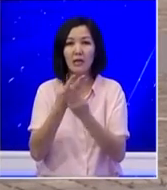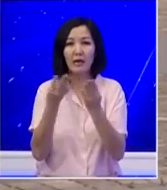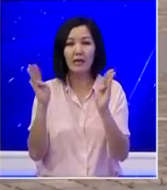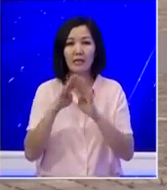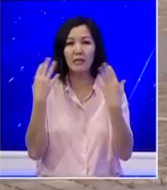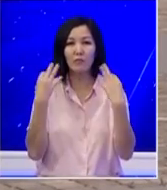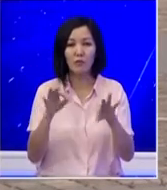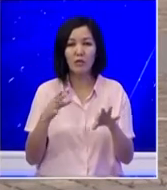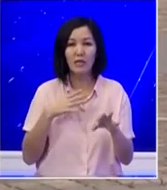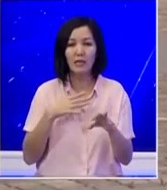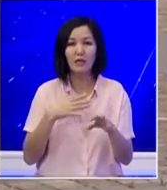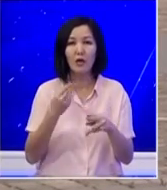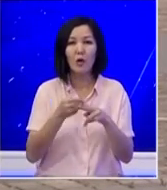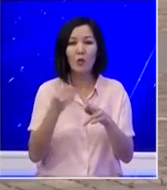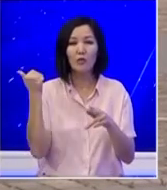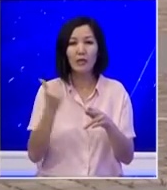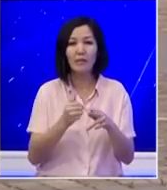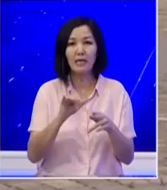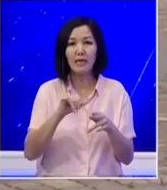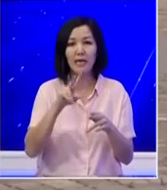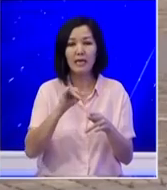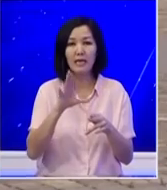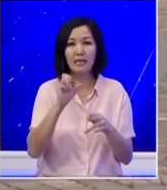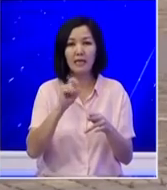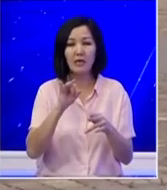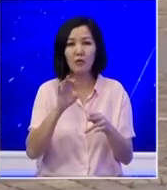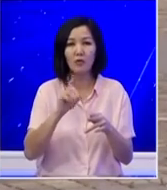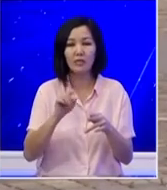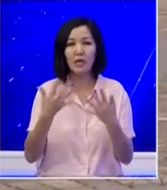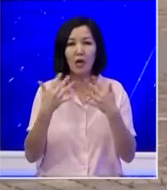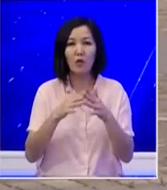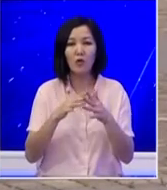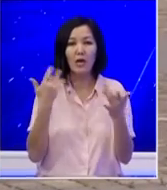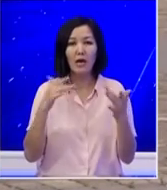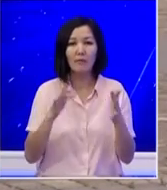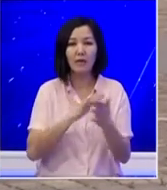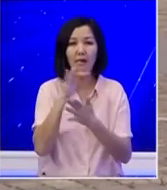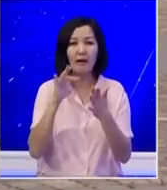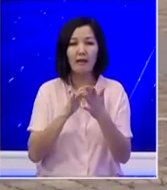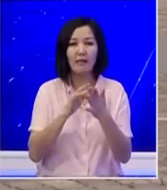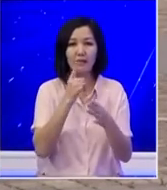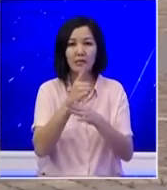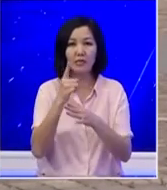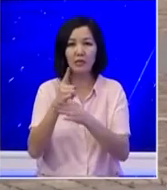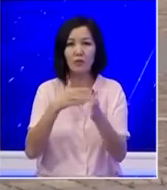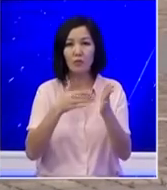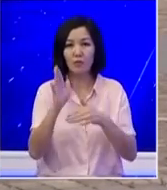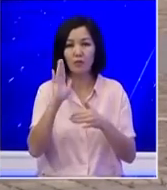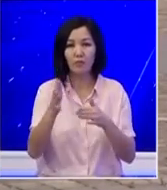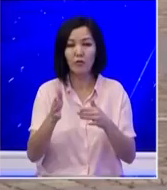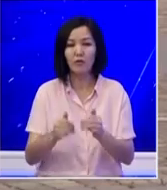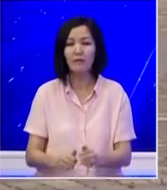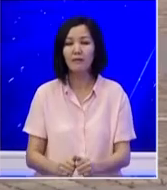босатылды. Сондай-ақ осы аптада Іле ауданы мен Сарыөзек ауылы, Қапшағай қаласы да шектеуден алынып тасталынады.